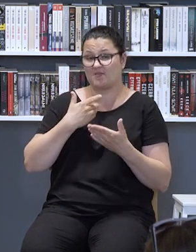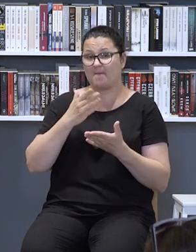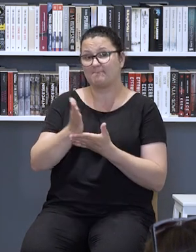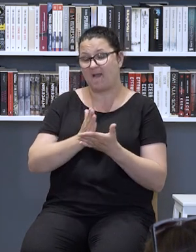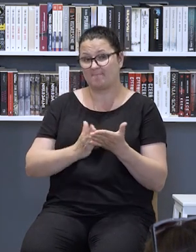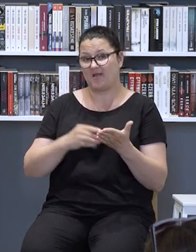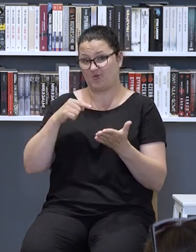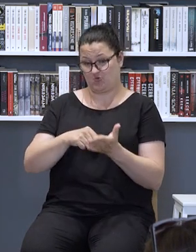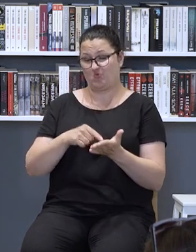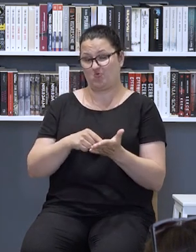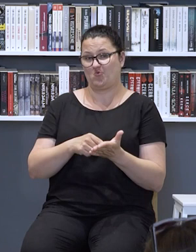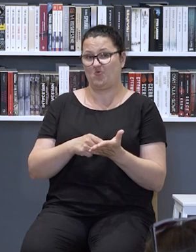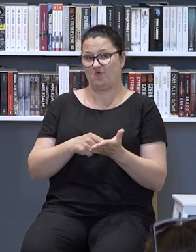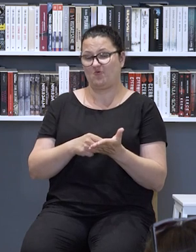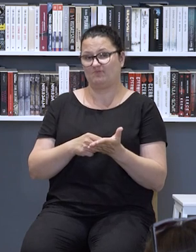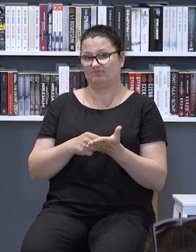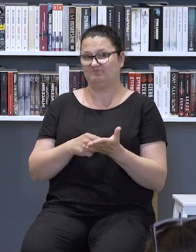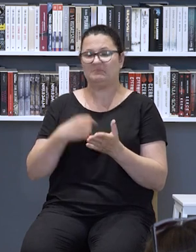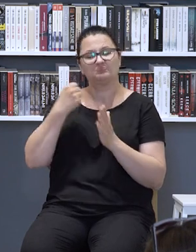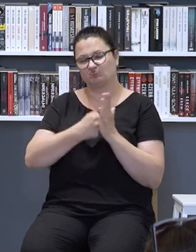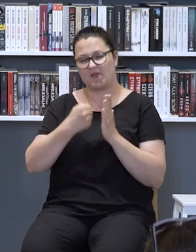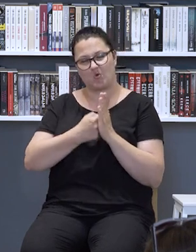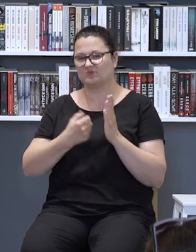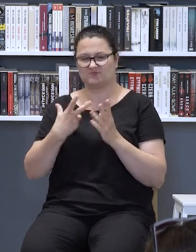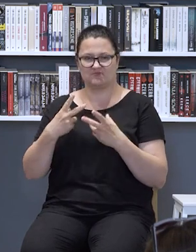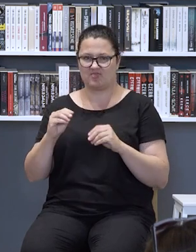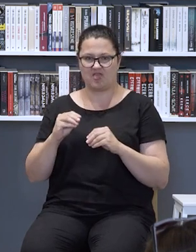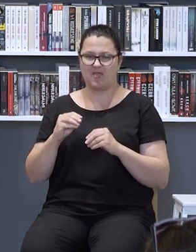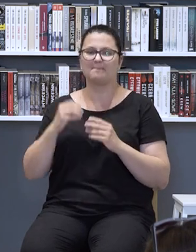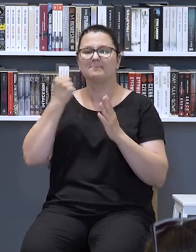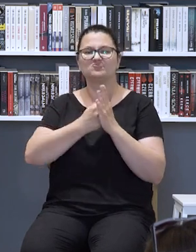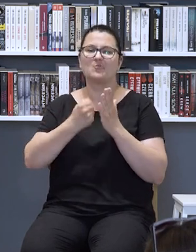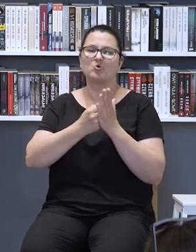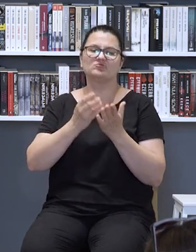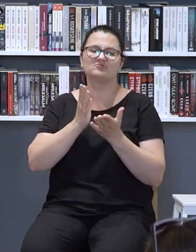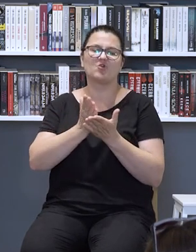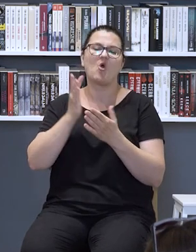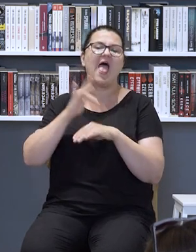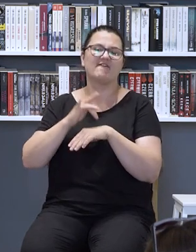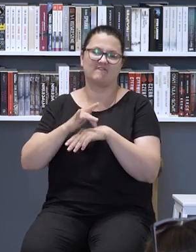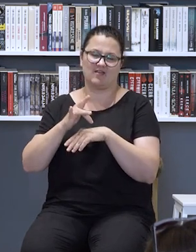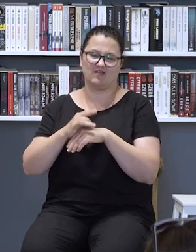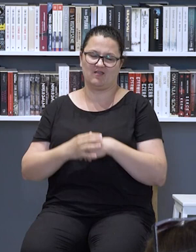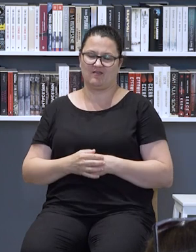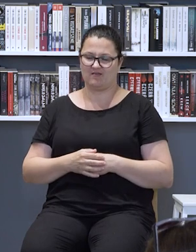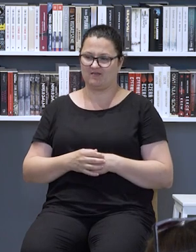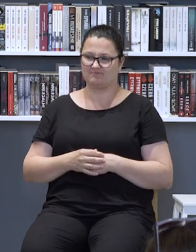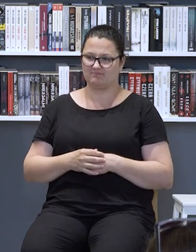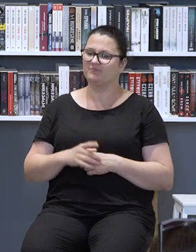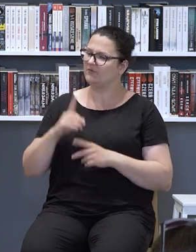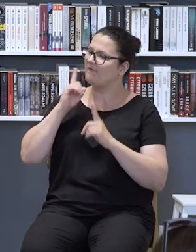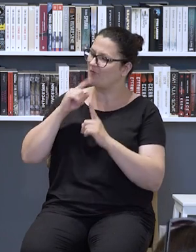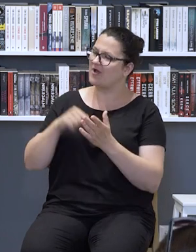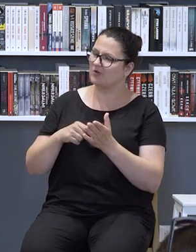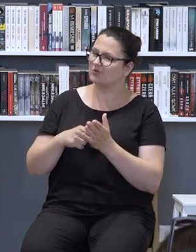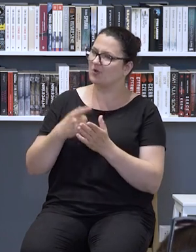była tym bardziej niż przemocą, nie? Przemoc jest tylko wykwitem. Znaczy tak, jest za każdym razem. Właśnie dlatego, kiedy